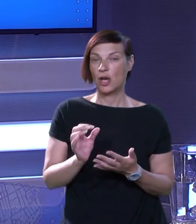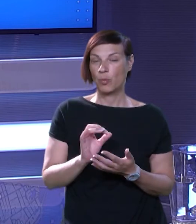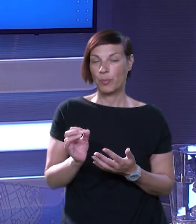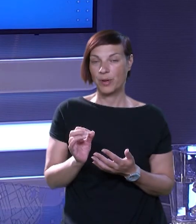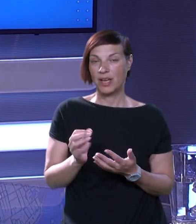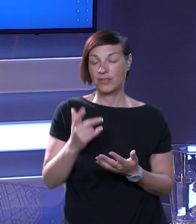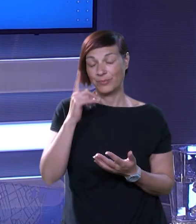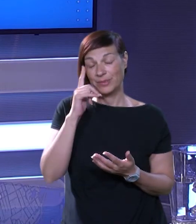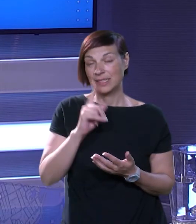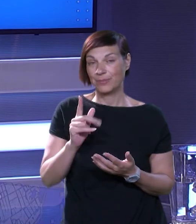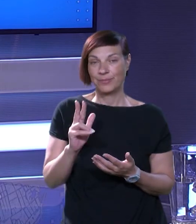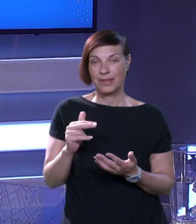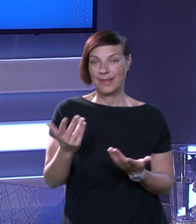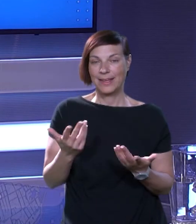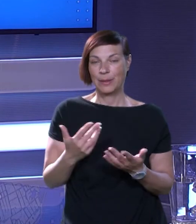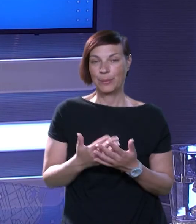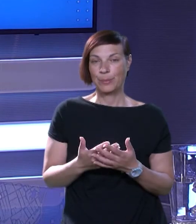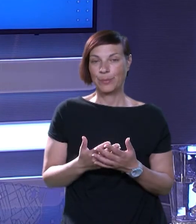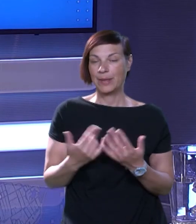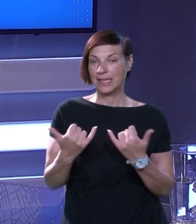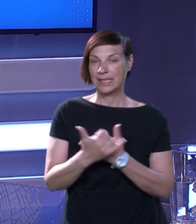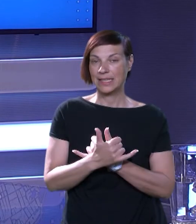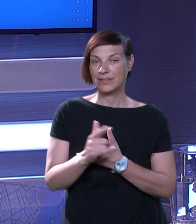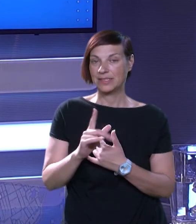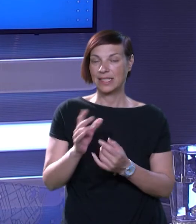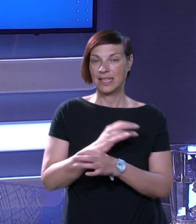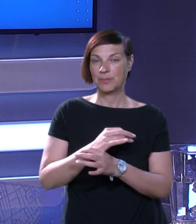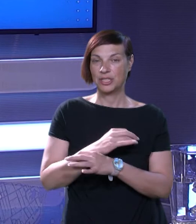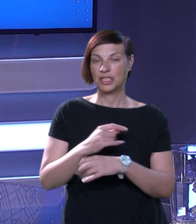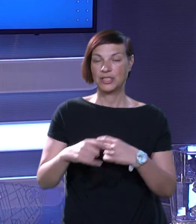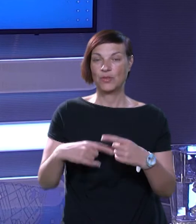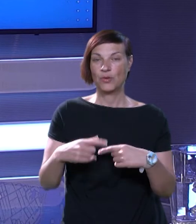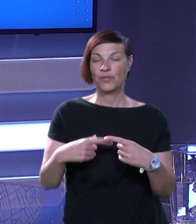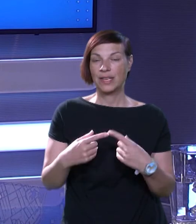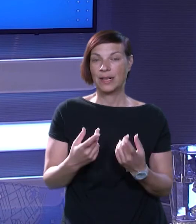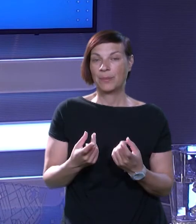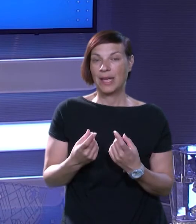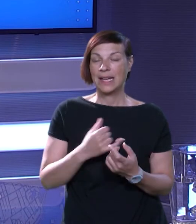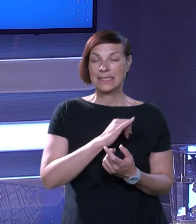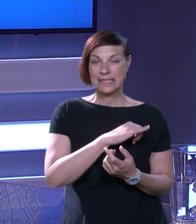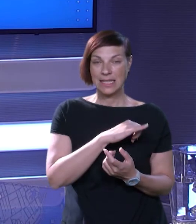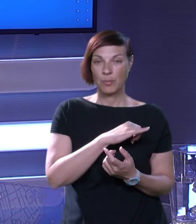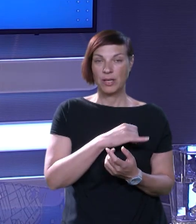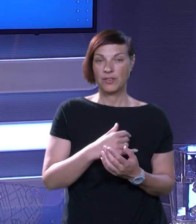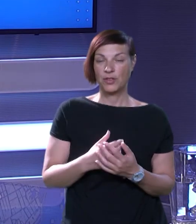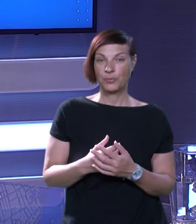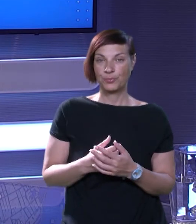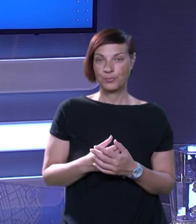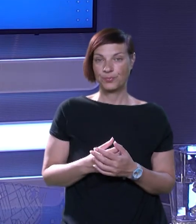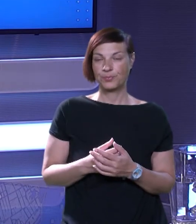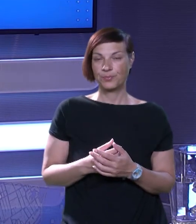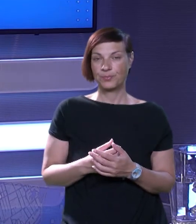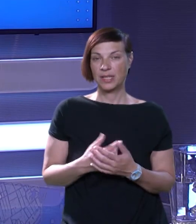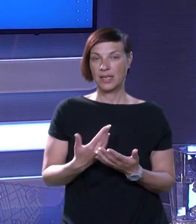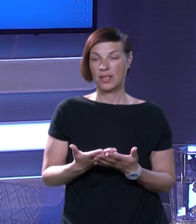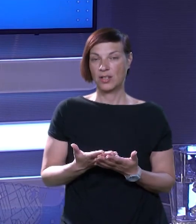u pravu. Mislim, nema krivca i nema žrtve u filmu, tako da je zanimljivo. A